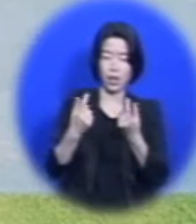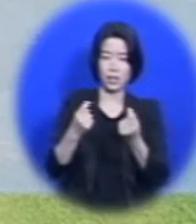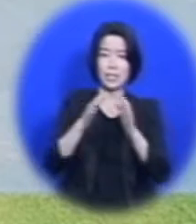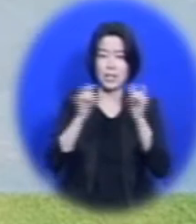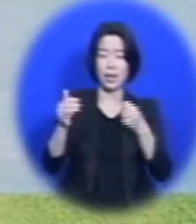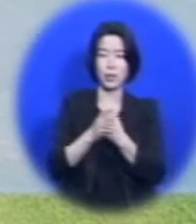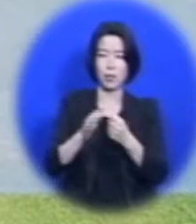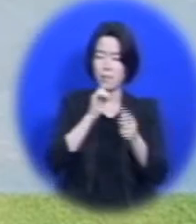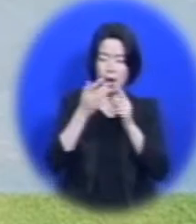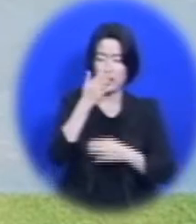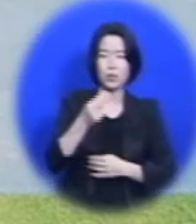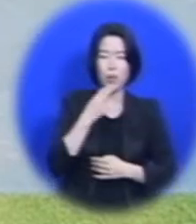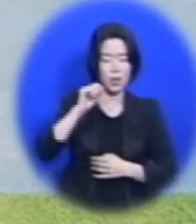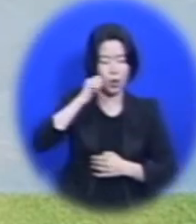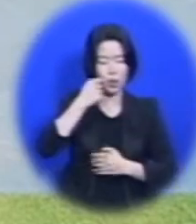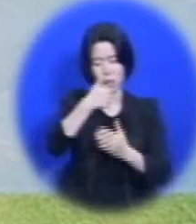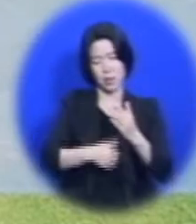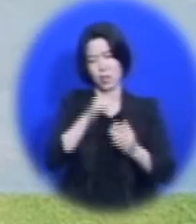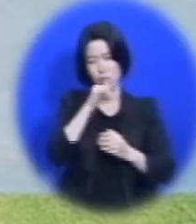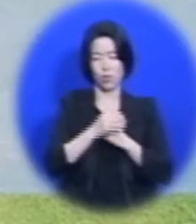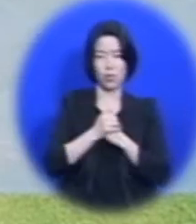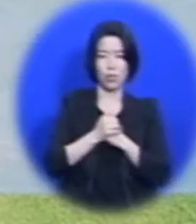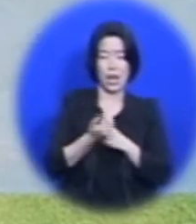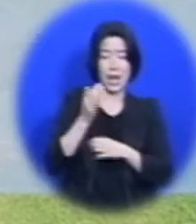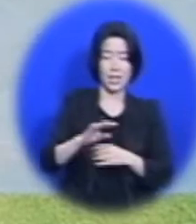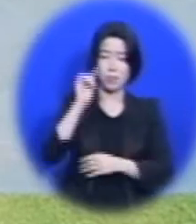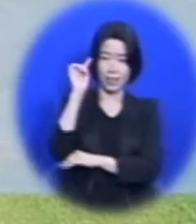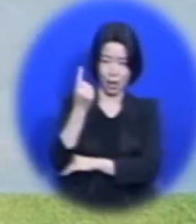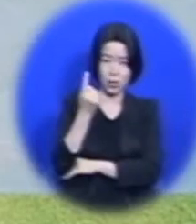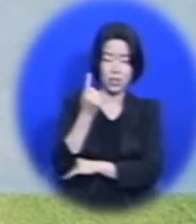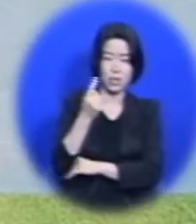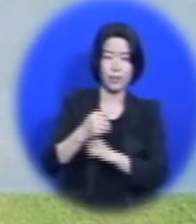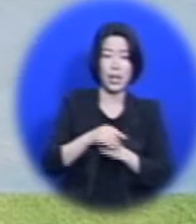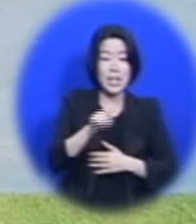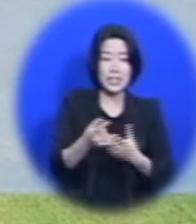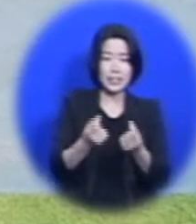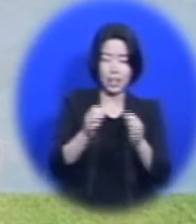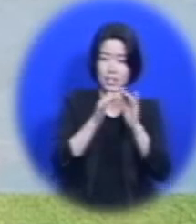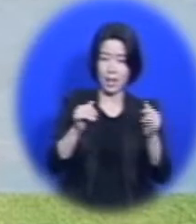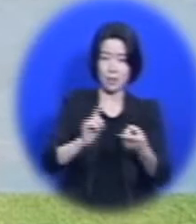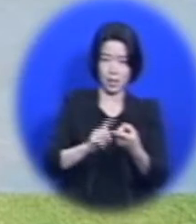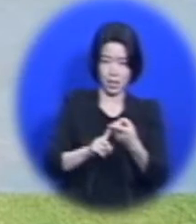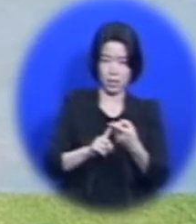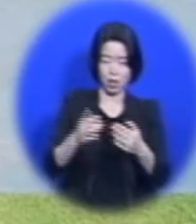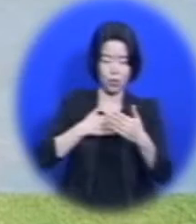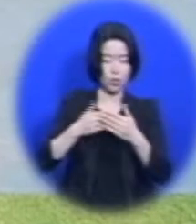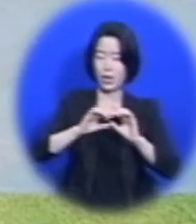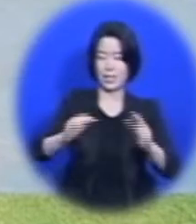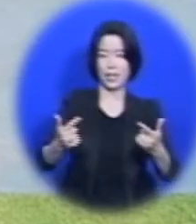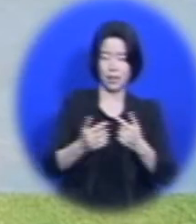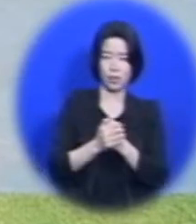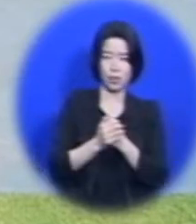수 없는 어려움에 빠져 있습니다. 그러나 다윗은 그런 사람에 대해서 두려워하지